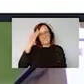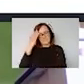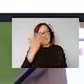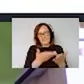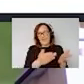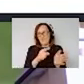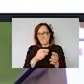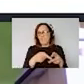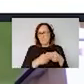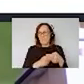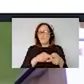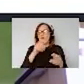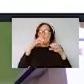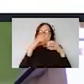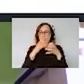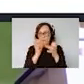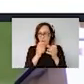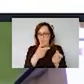jest też narzędzie przy Google, jeśli posiadacie Państwo